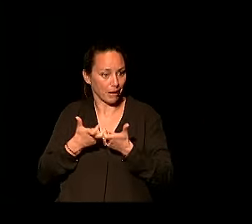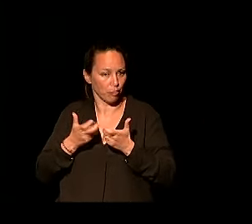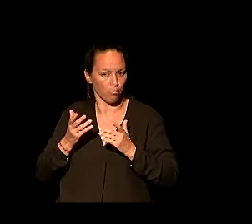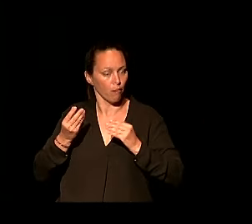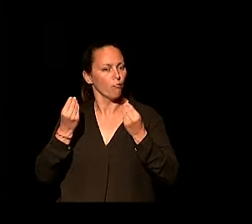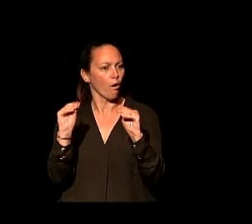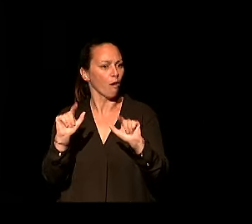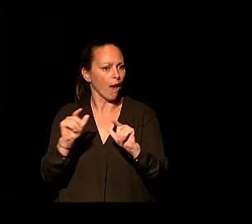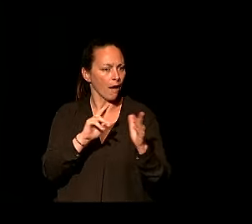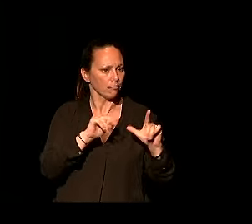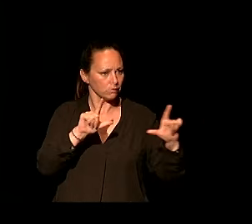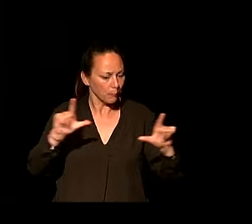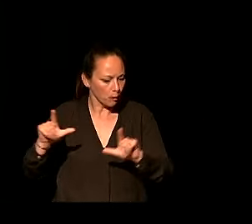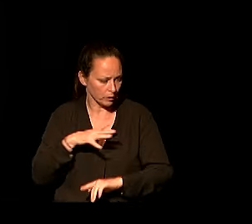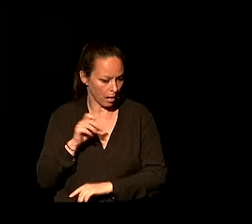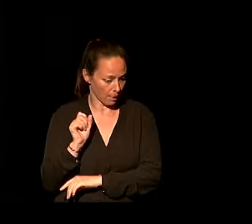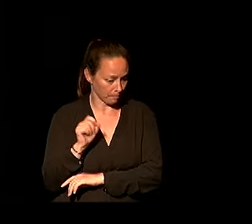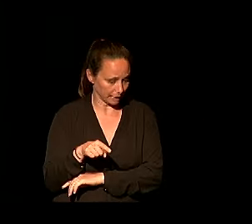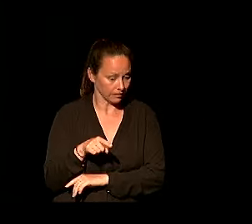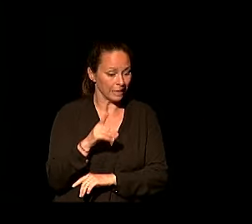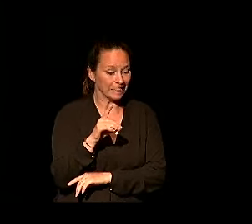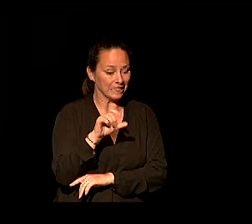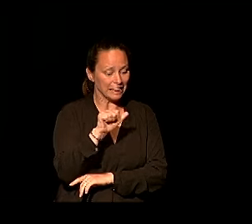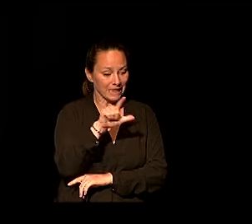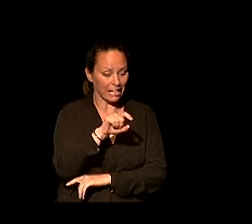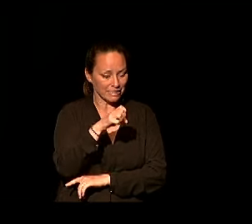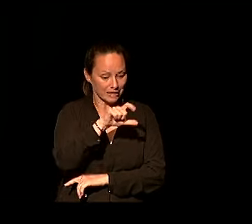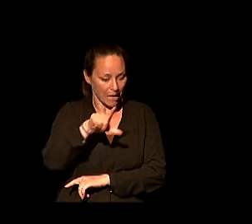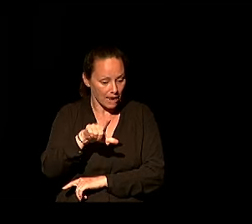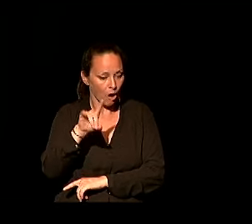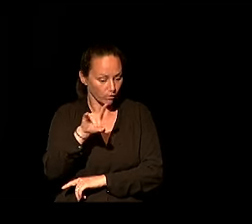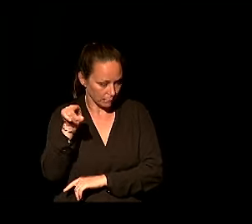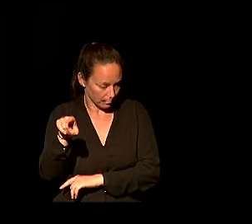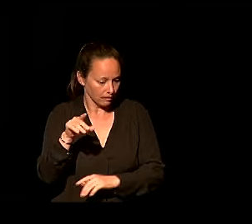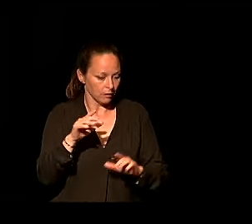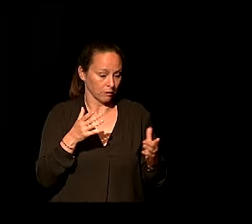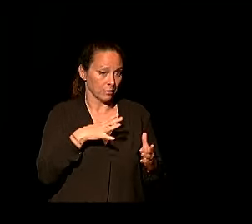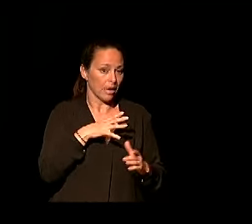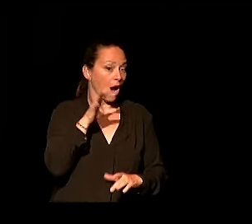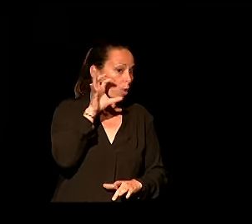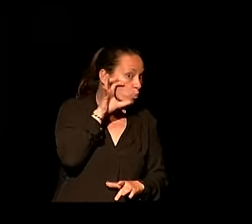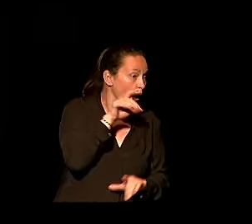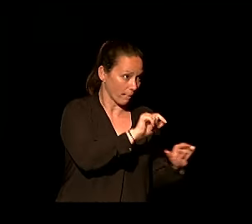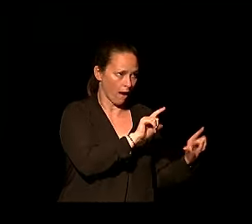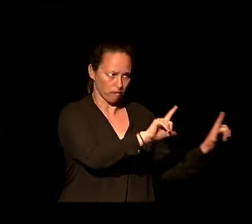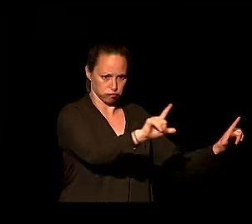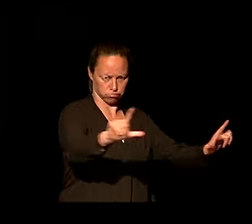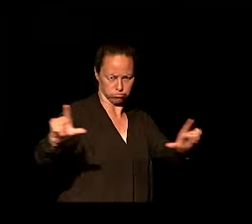Hatfield Gallery. Et, par exemple, c'est aussi le moment où Renoir va être très exposé, très acheté